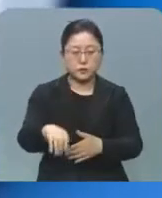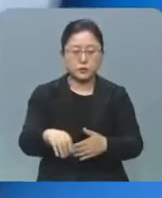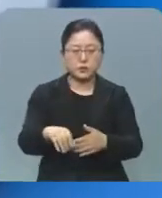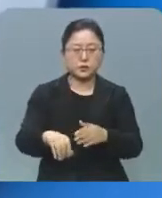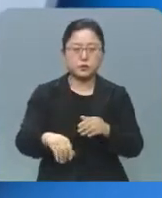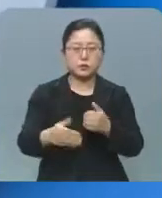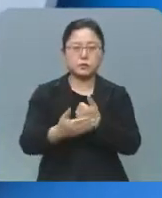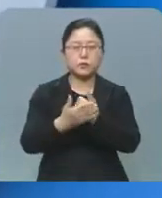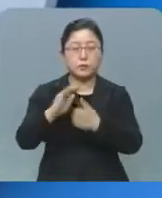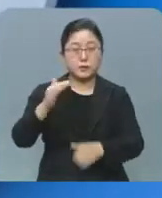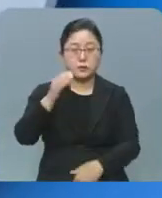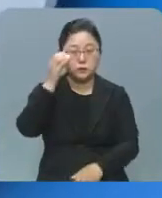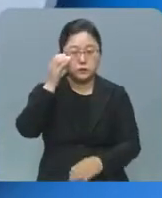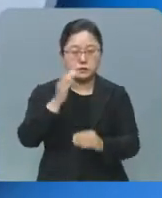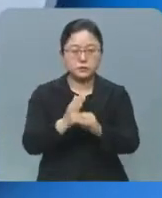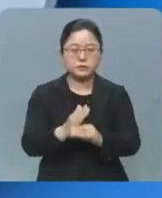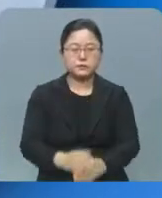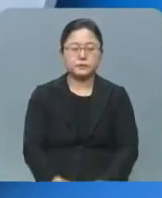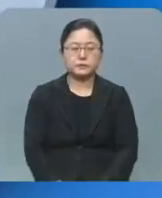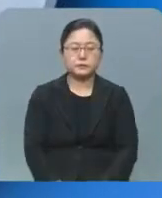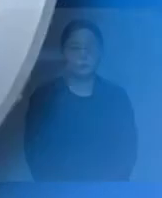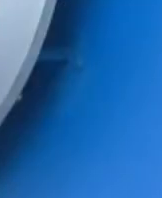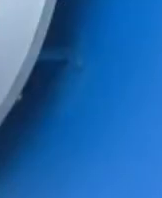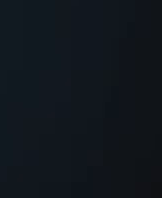있습니다. KBS 뉴스 지종익입니다.